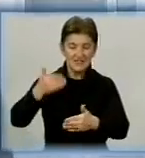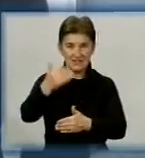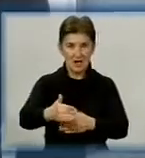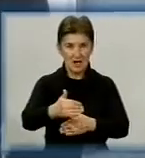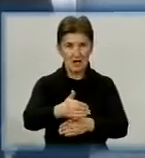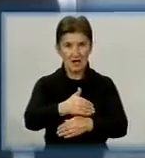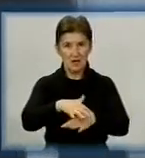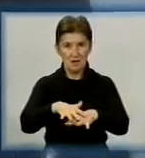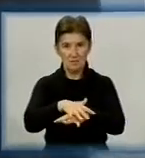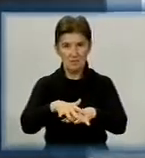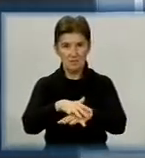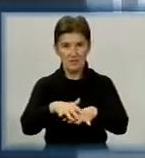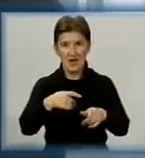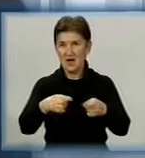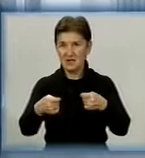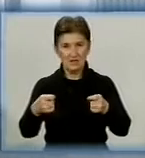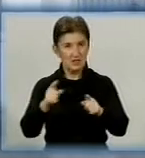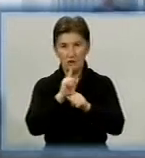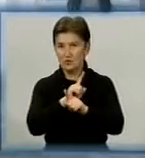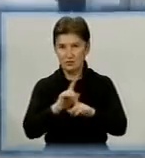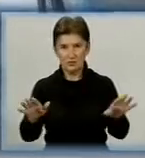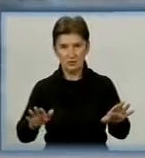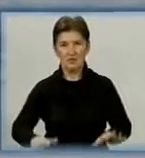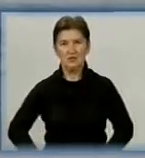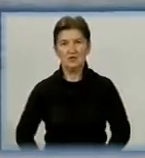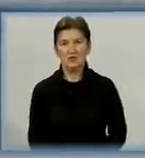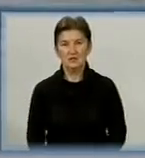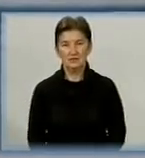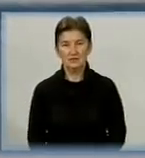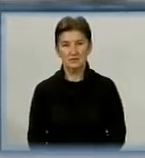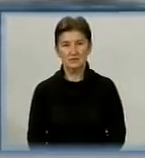будет. Спасибо. А теперь митингуем.